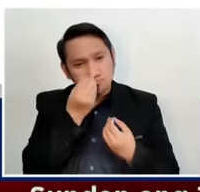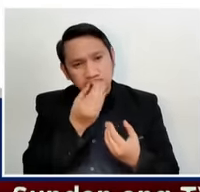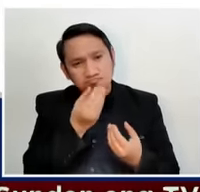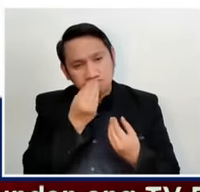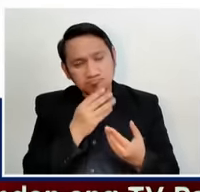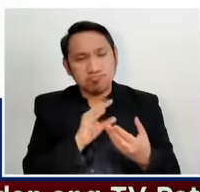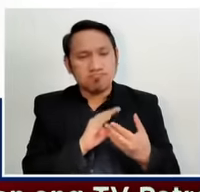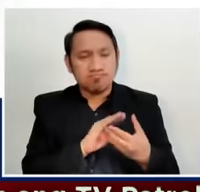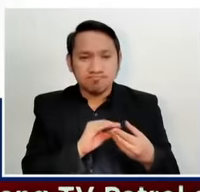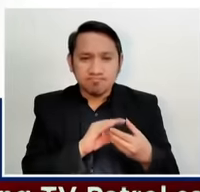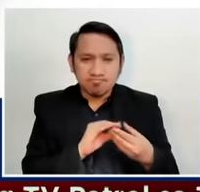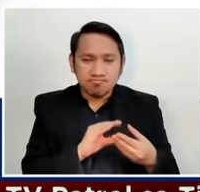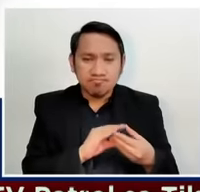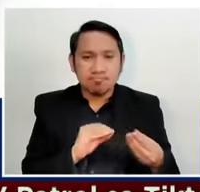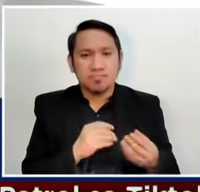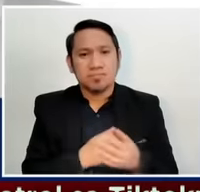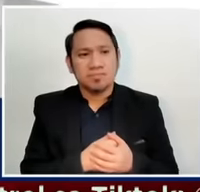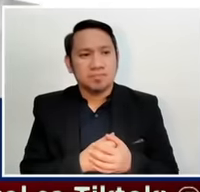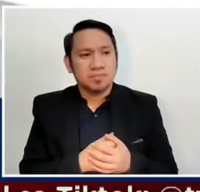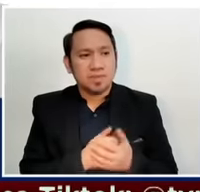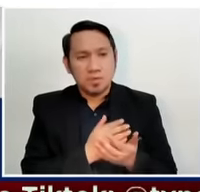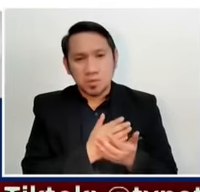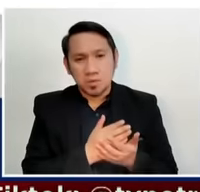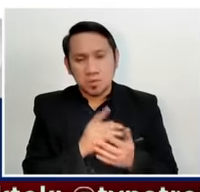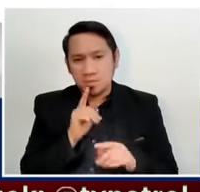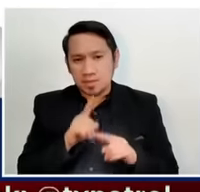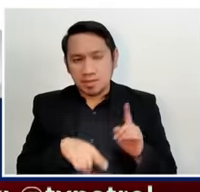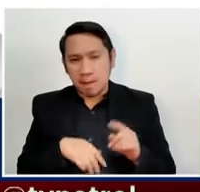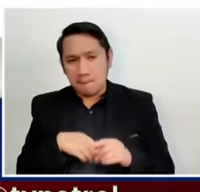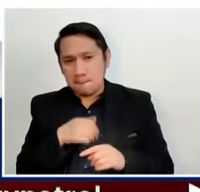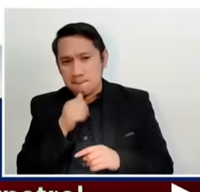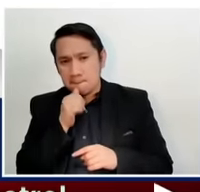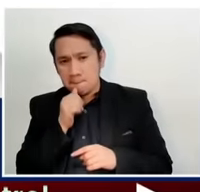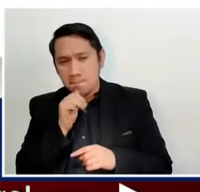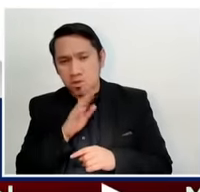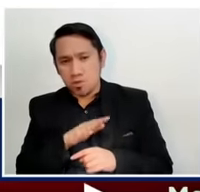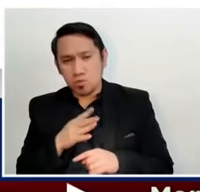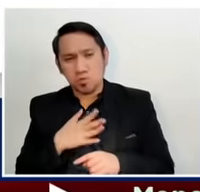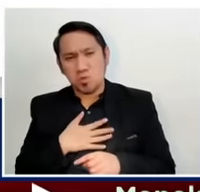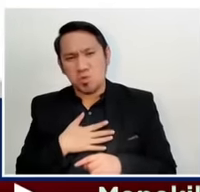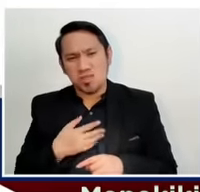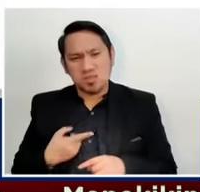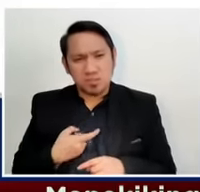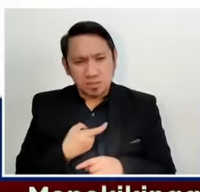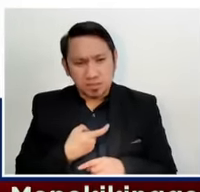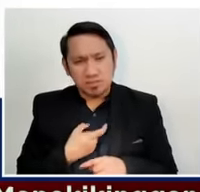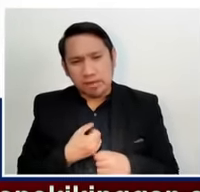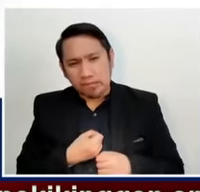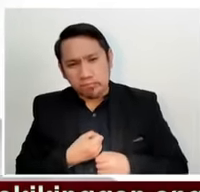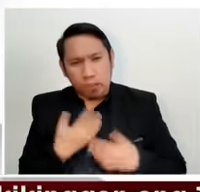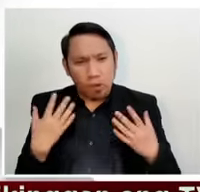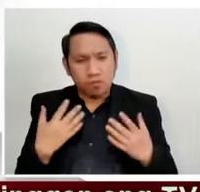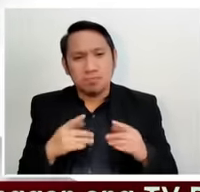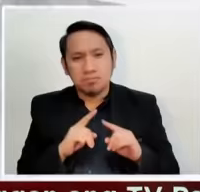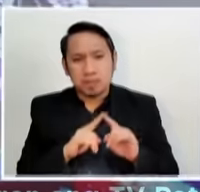napaghihingahan, confident, mahirap pong kimkimin. Kasi eventually, sasabog din po siya eh.